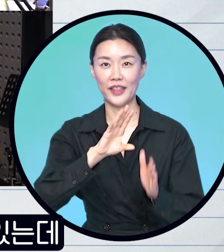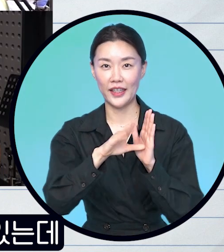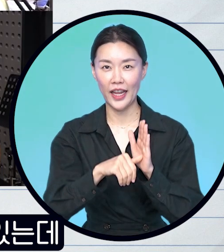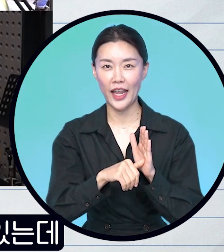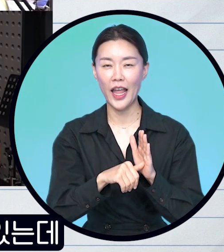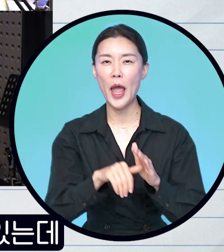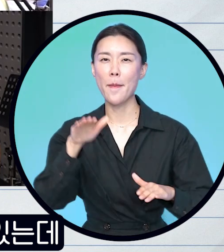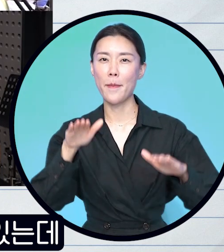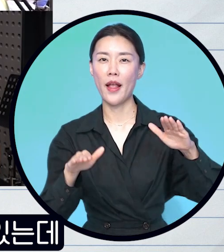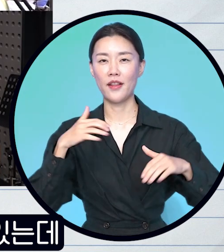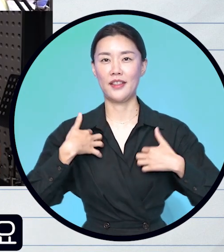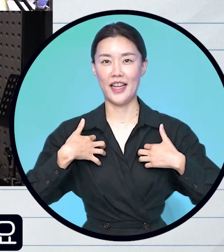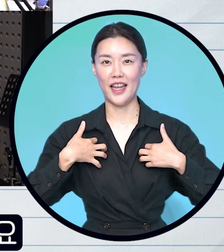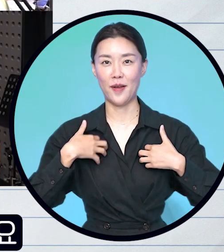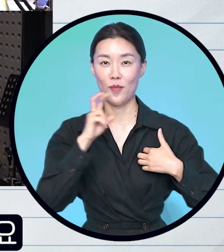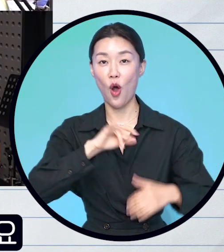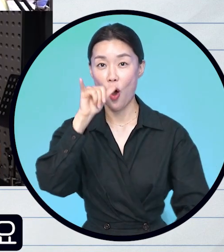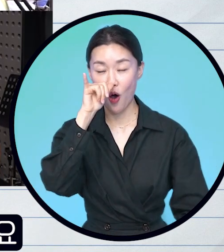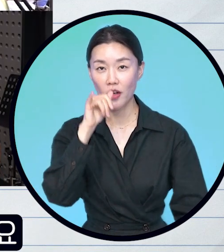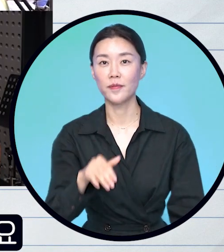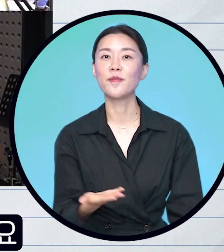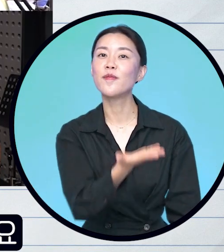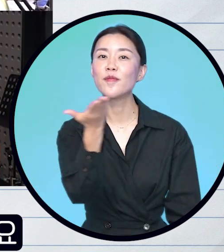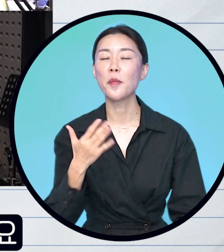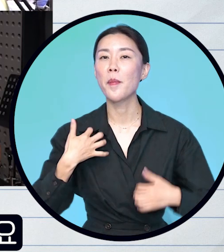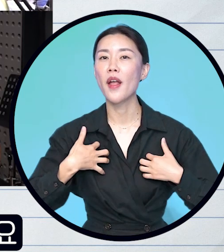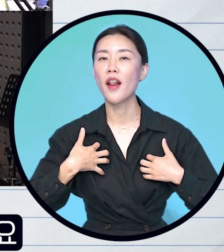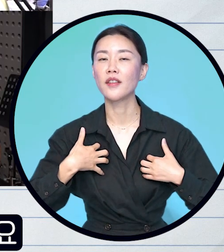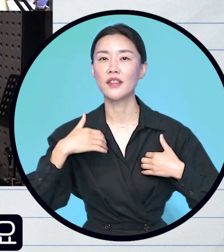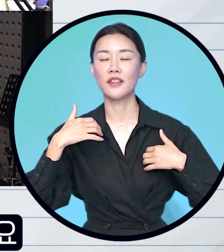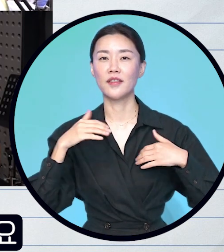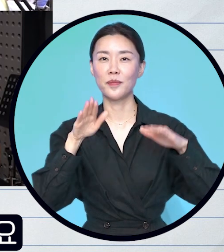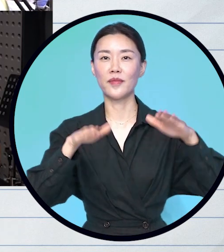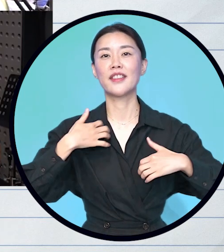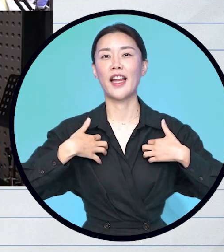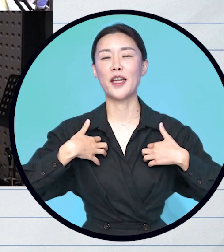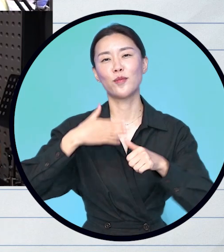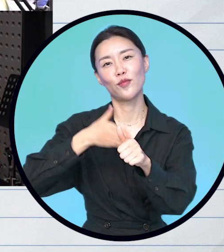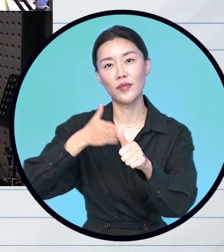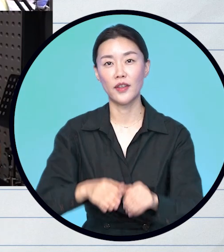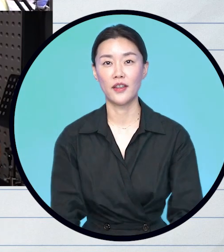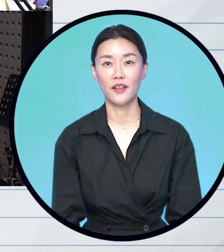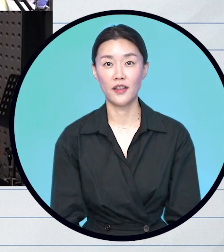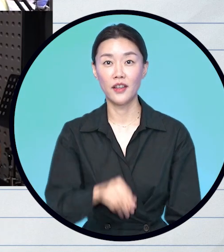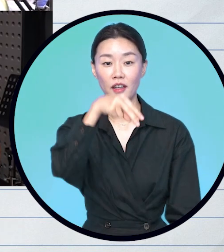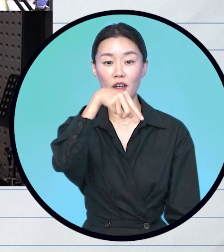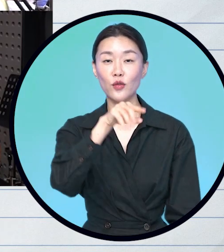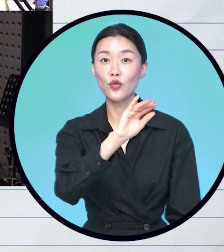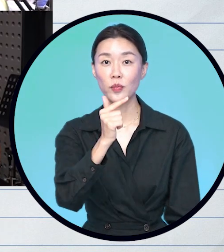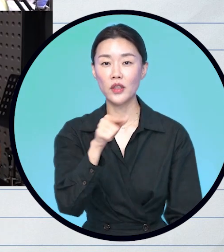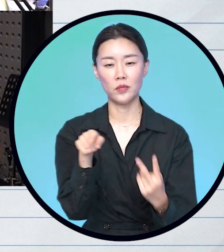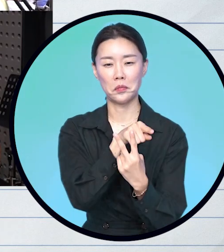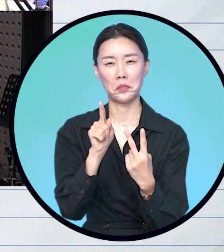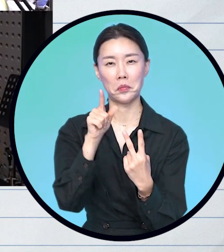밸런스 게임이라는 수록곡이 있는데 멤버들 밸런스 게임 해주세요 하셨거든요. 아, 이 수빈 씨는 혹시 네. 이 둘 중에 하나